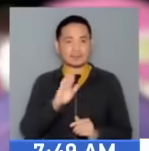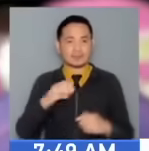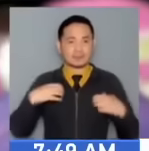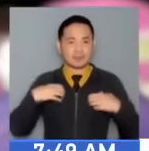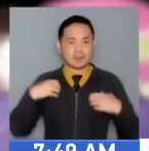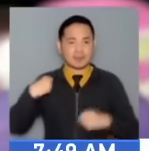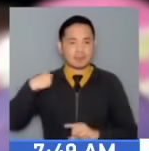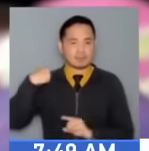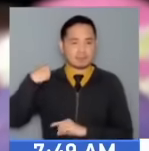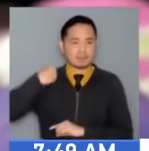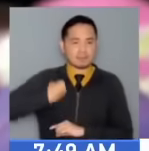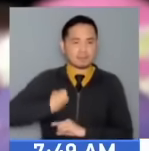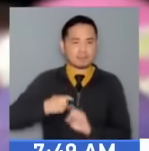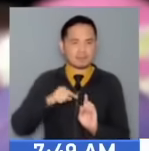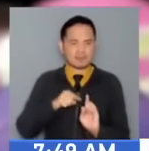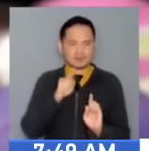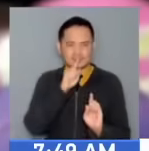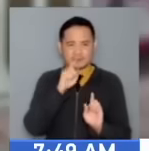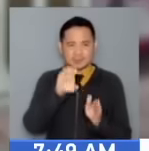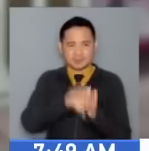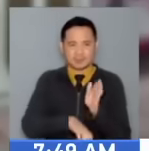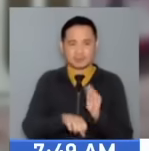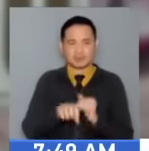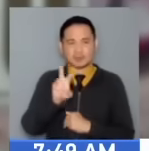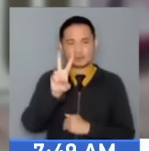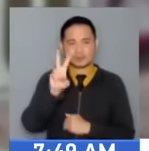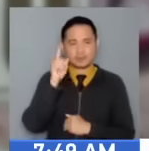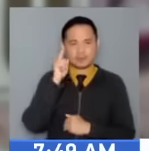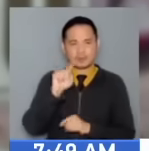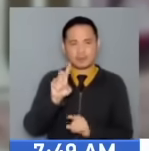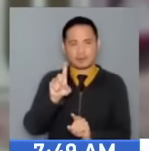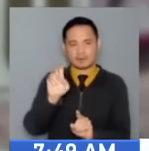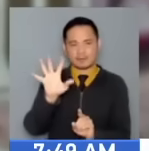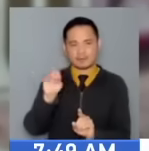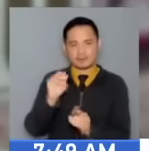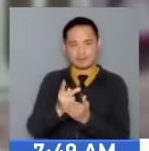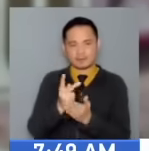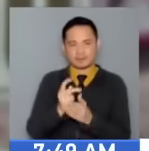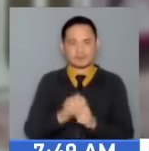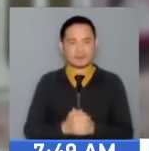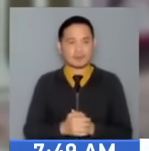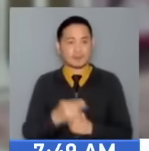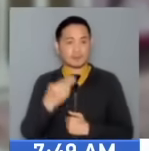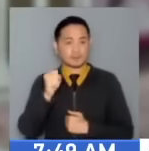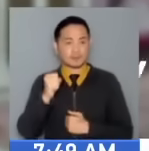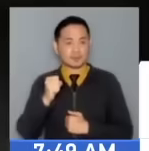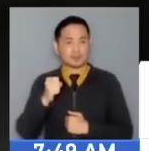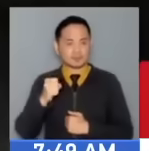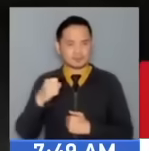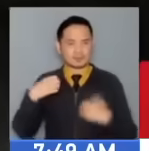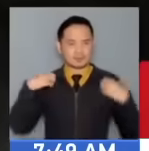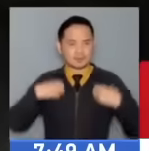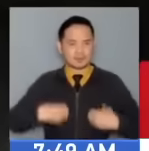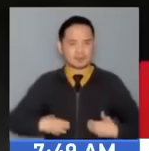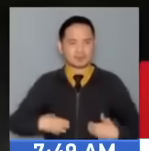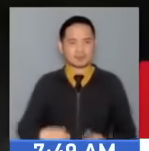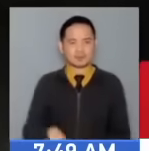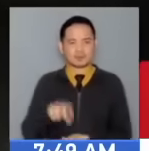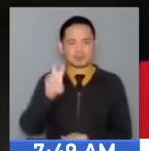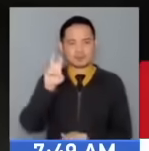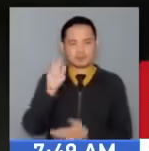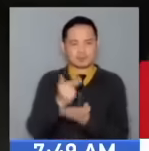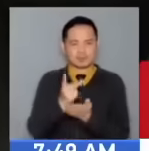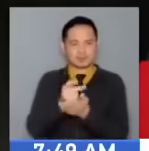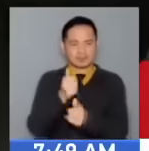elementary, 2 for 150 pesos lang. Ang bag naman sa pang high school, 200 pesos ang isa. Naabutan ko namang bumibili